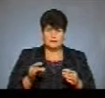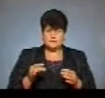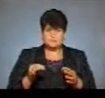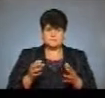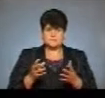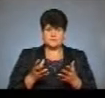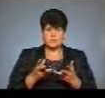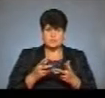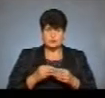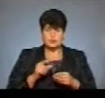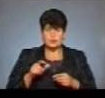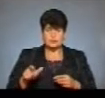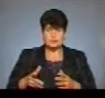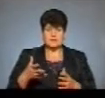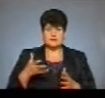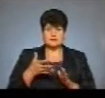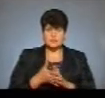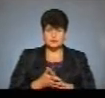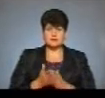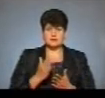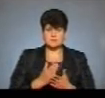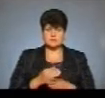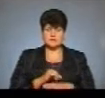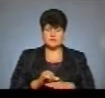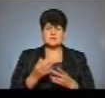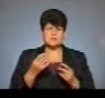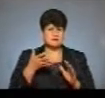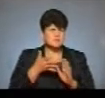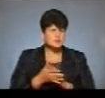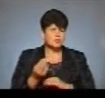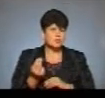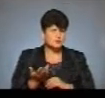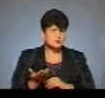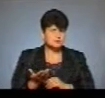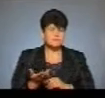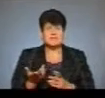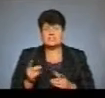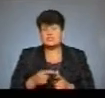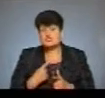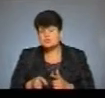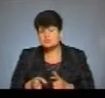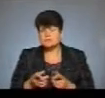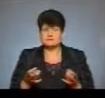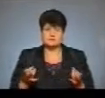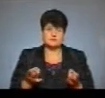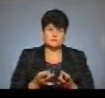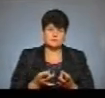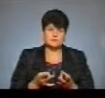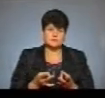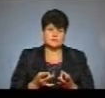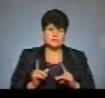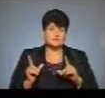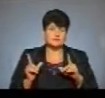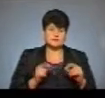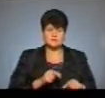людина тратить, знаходячи за кордоном, скільки вона витрачає коштів, і чи вартує саме якраз від'їзд людини